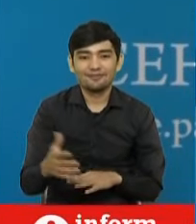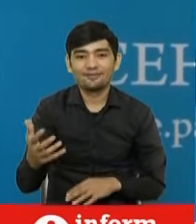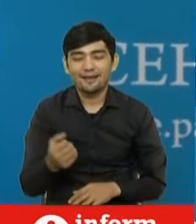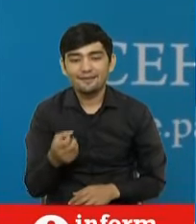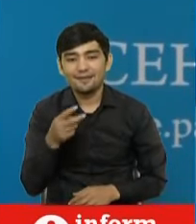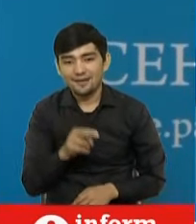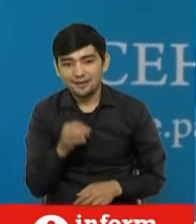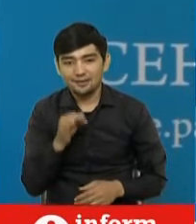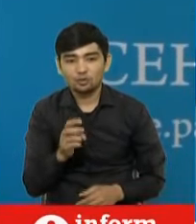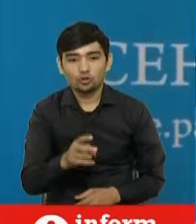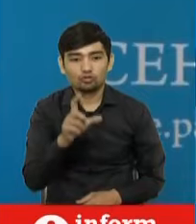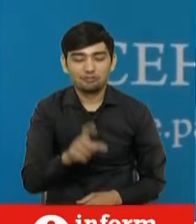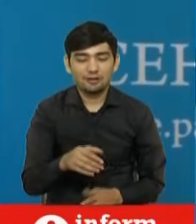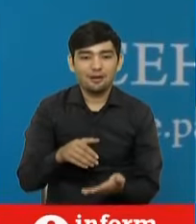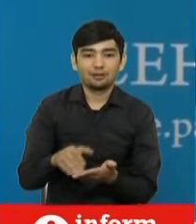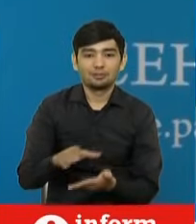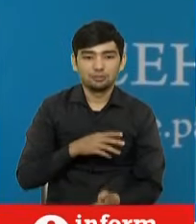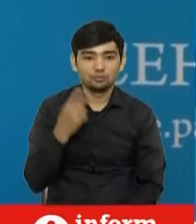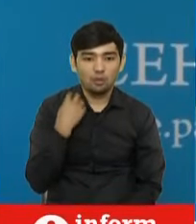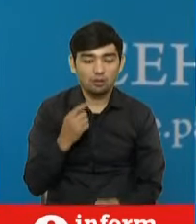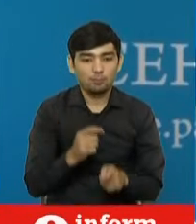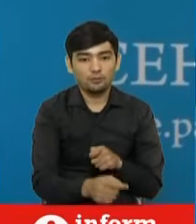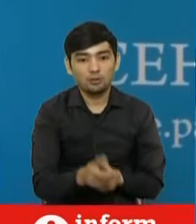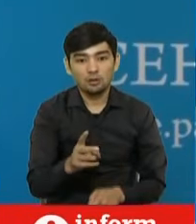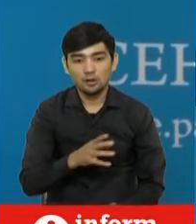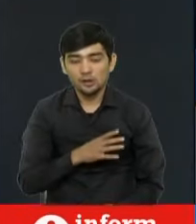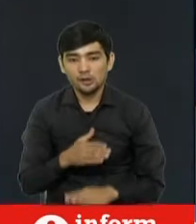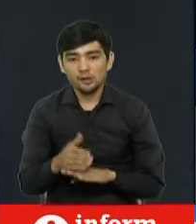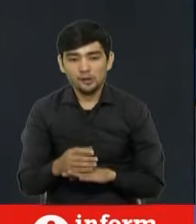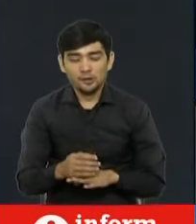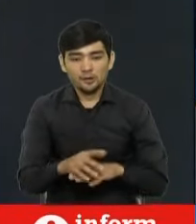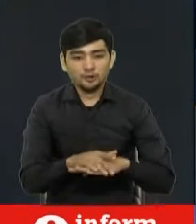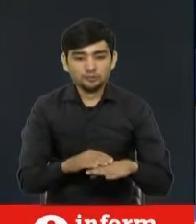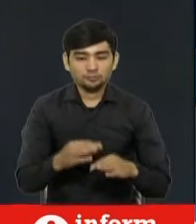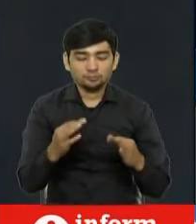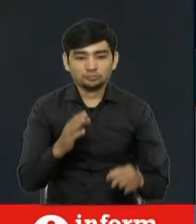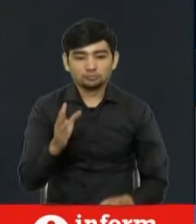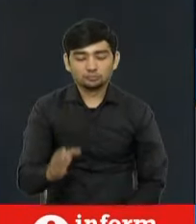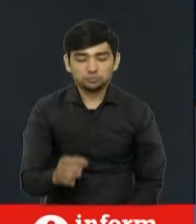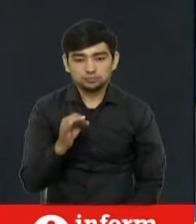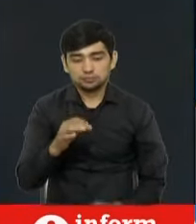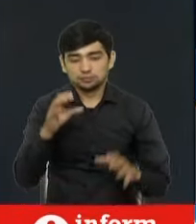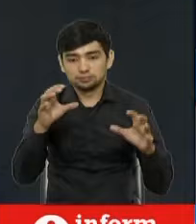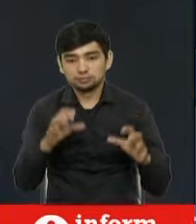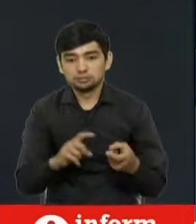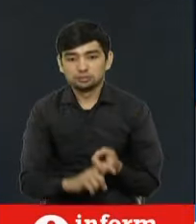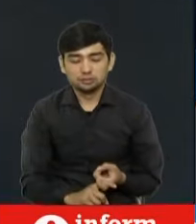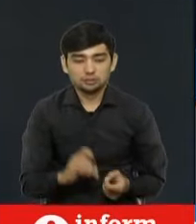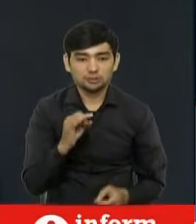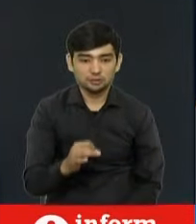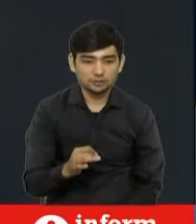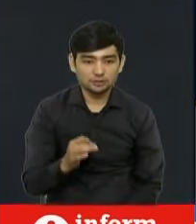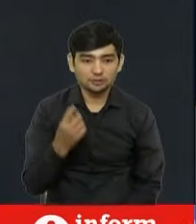бас тартқан адамға қарыз беріп жібергені анықталса кредит кешіріледі. Әрі заң аясында тұтынушылық несиелердің шекті